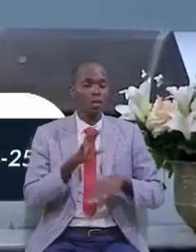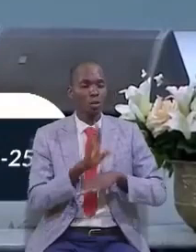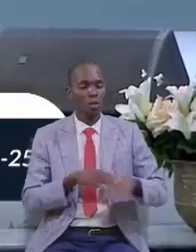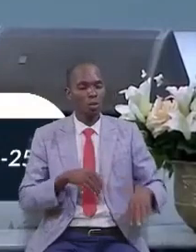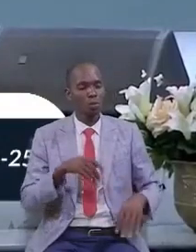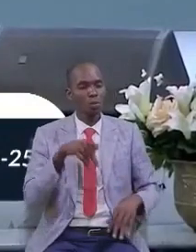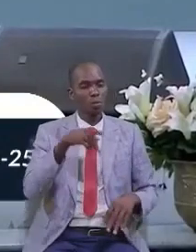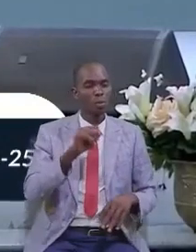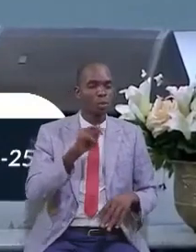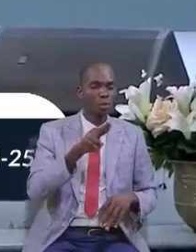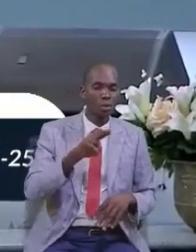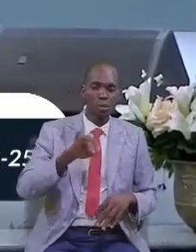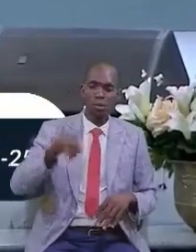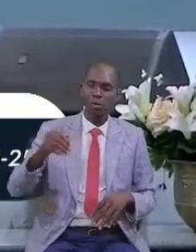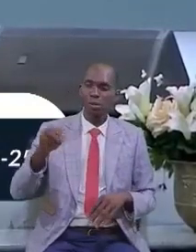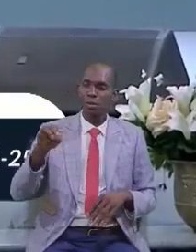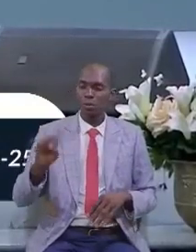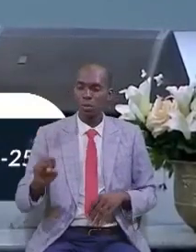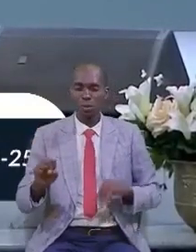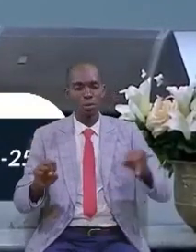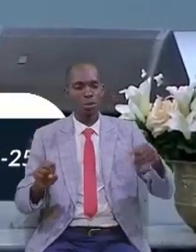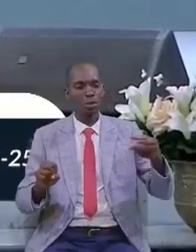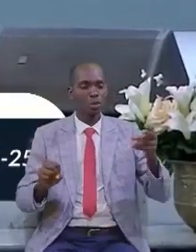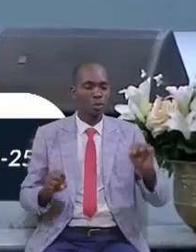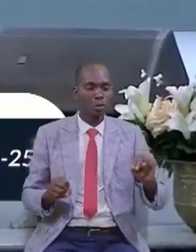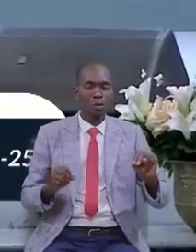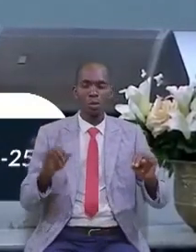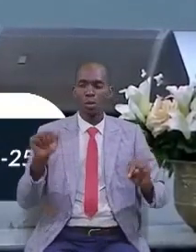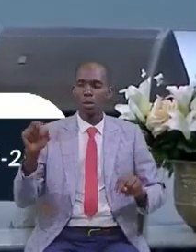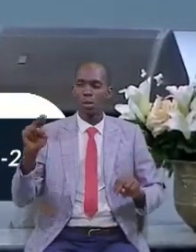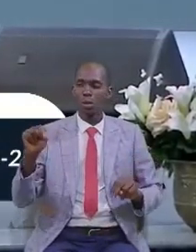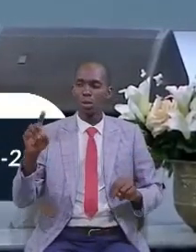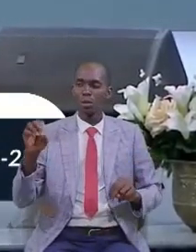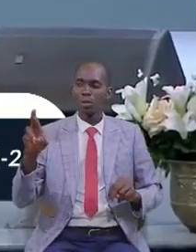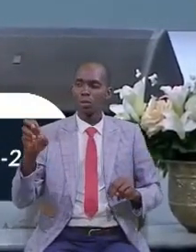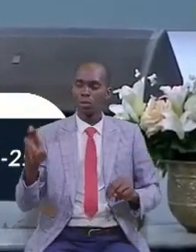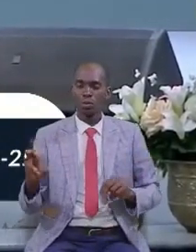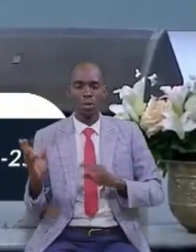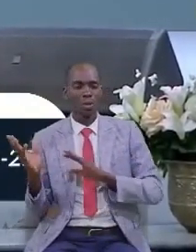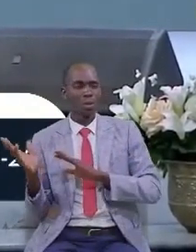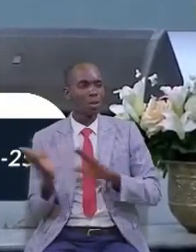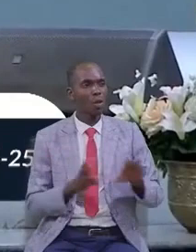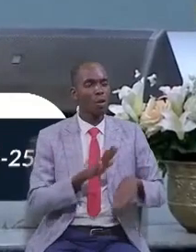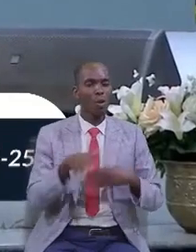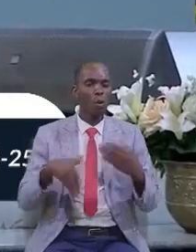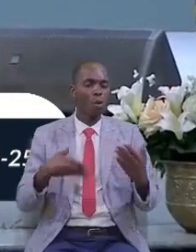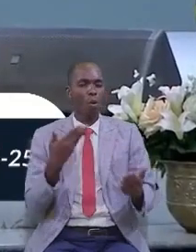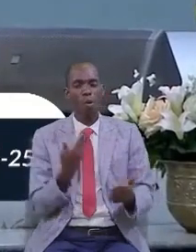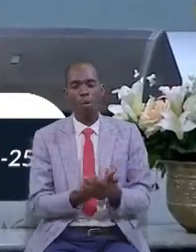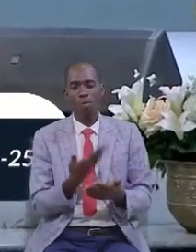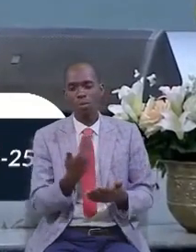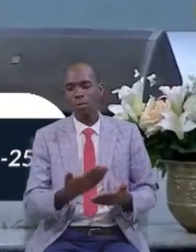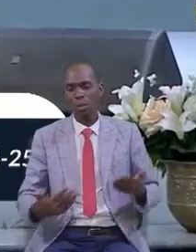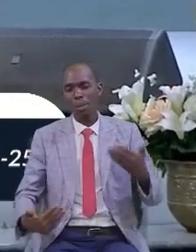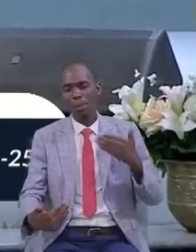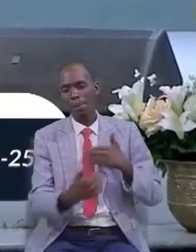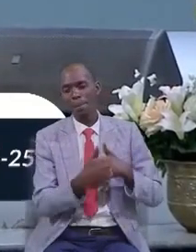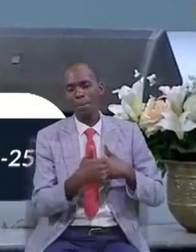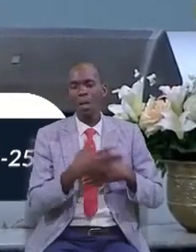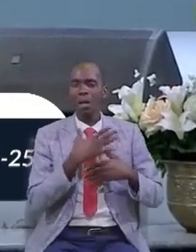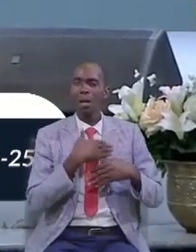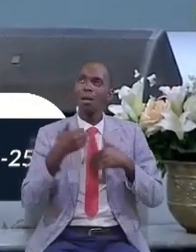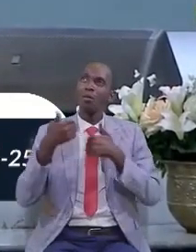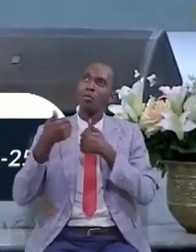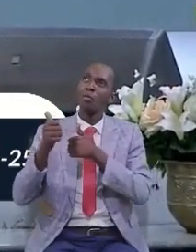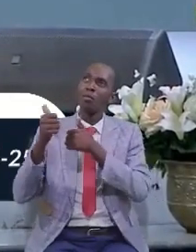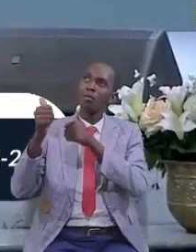John, Andrew, they left all and they followed Christ. ఆయన పేతురును, యాకోబును, యోహానును, ఆంద్రేయును పిలిచారు, వారి